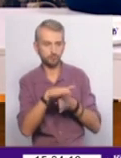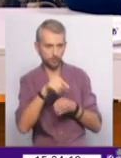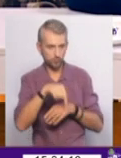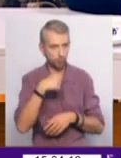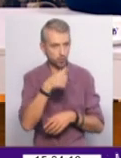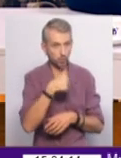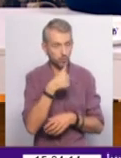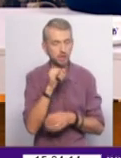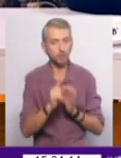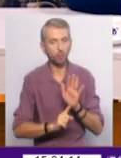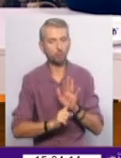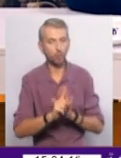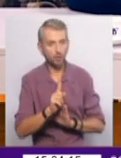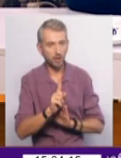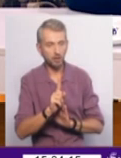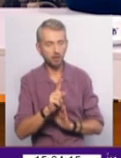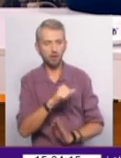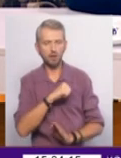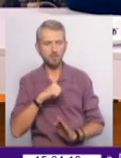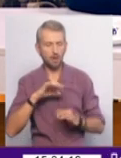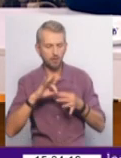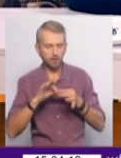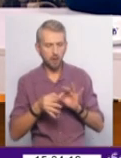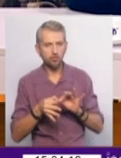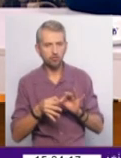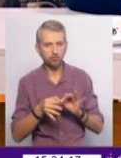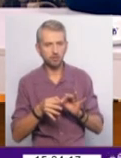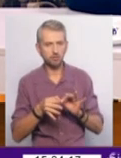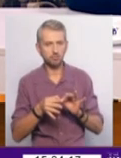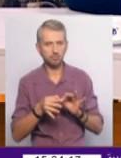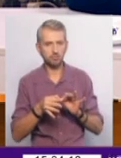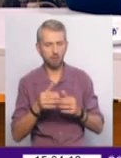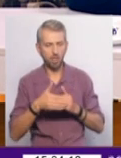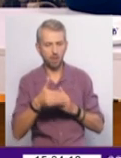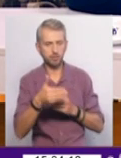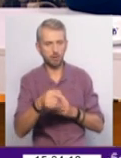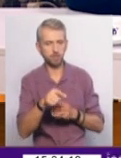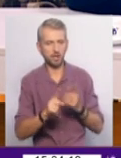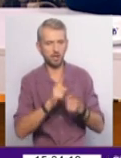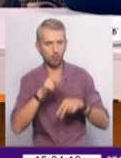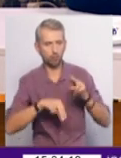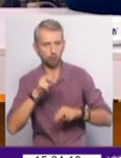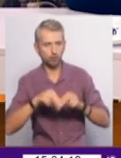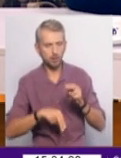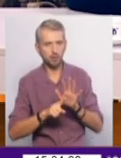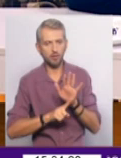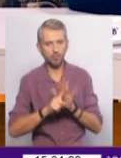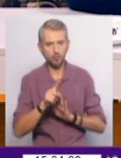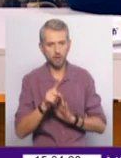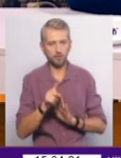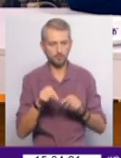і розпочати найскладніші моменти, найскладніші етапи цієї реконструкції вже в